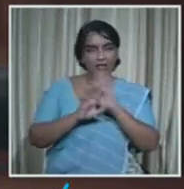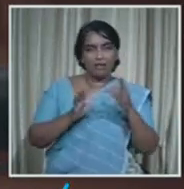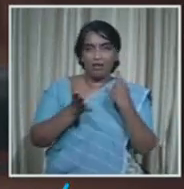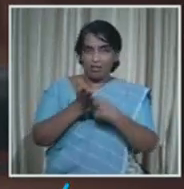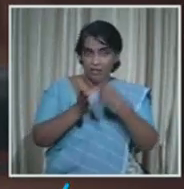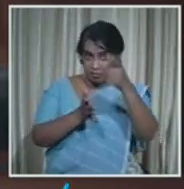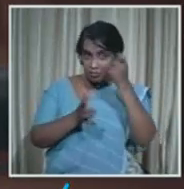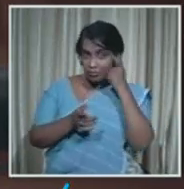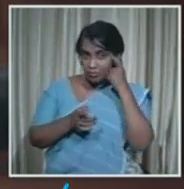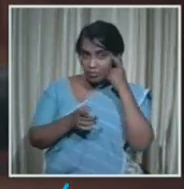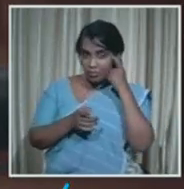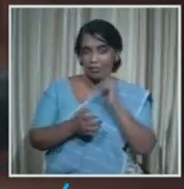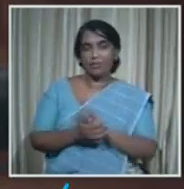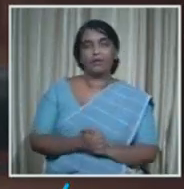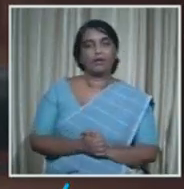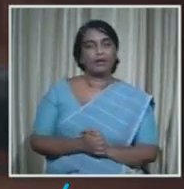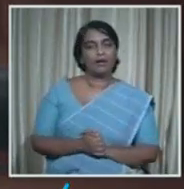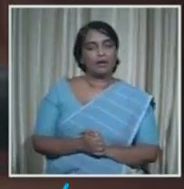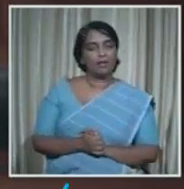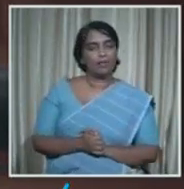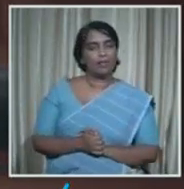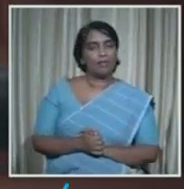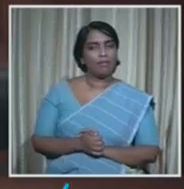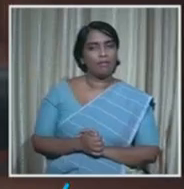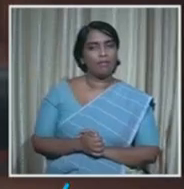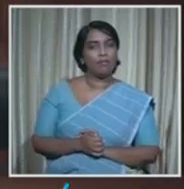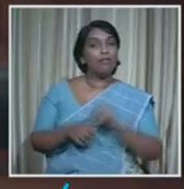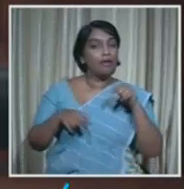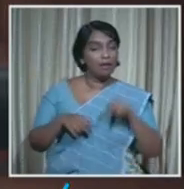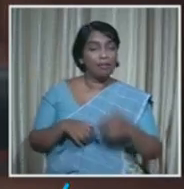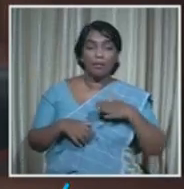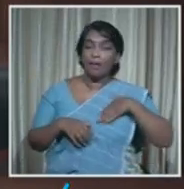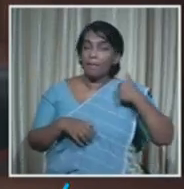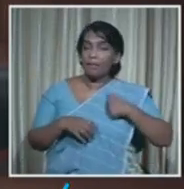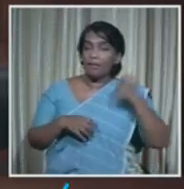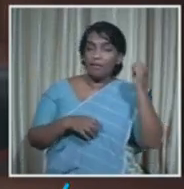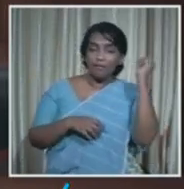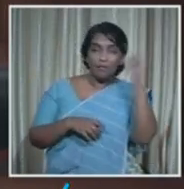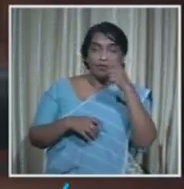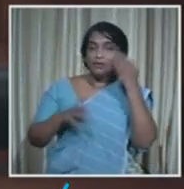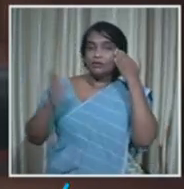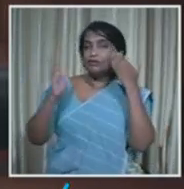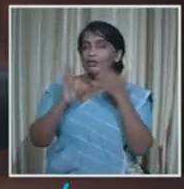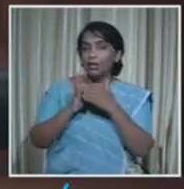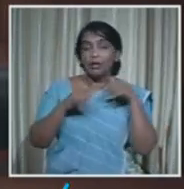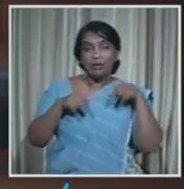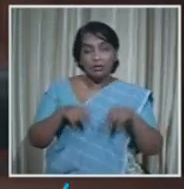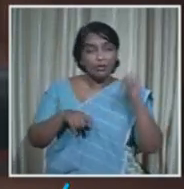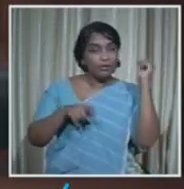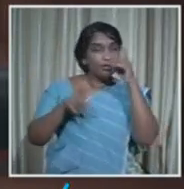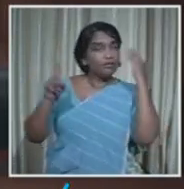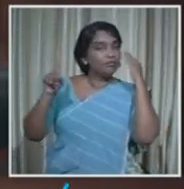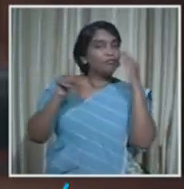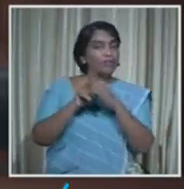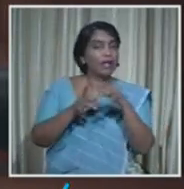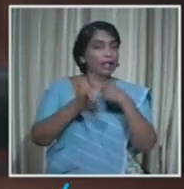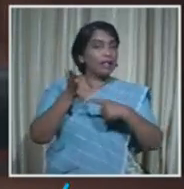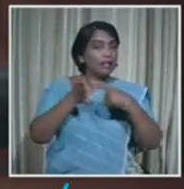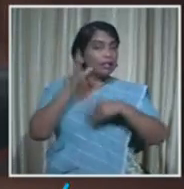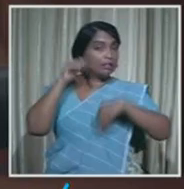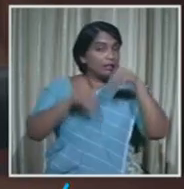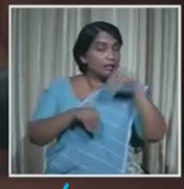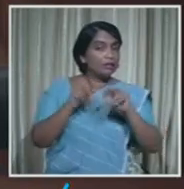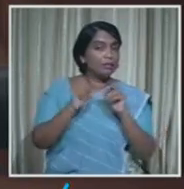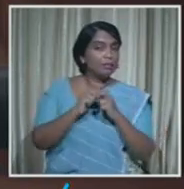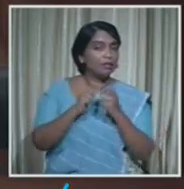දන්නෝනේ හැබැයි ගරු සභාපතිතුමනි අපි දැන් ප්‍රමුඛතාවය යොමු කරන්නේ කොමක් කරේද අපි දැන් ප්‍රමුඛතාවය යොමු කරන්නේ මේ දේශපාලන අර්බුදයෙන් ගොඩ එන්නේ